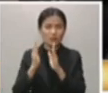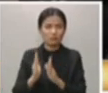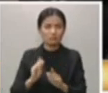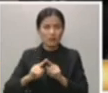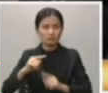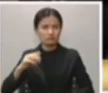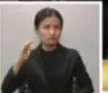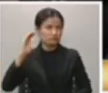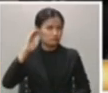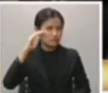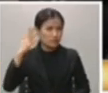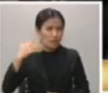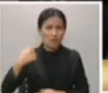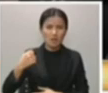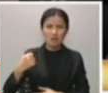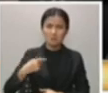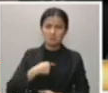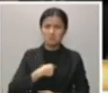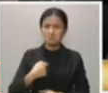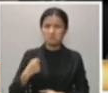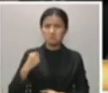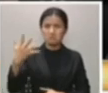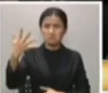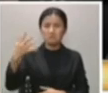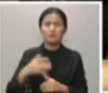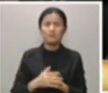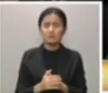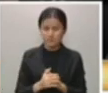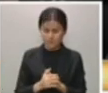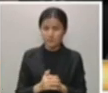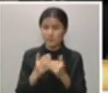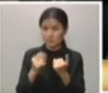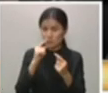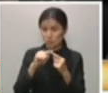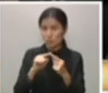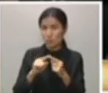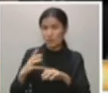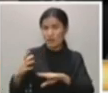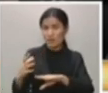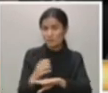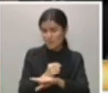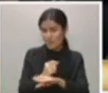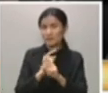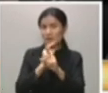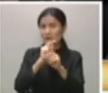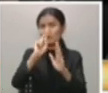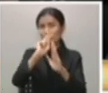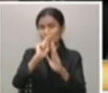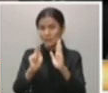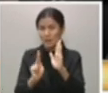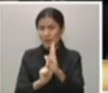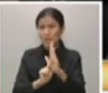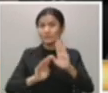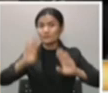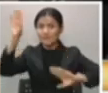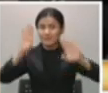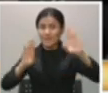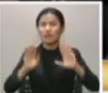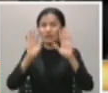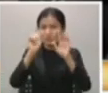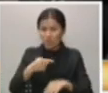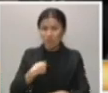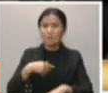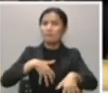การเมืองในระบอบประชาธิปไตยตามหลักการทั่วไปนั้นจะต้องทําให้ผู้คนทั้งในประเทศและต่างประเทศมีความเ